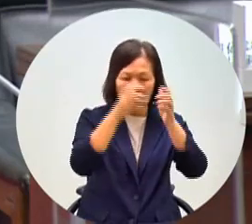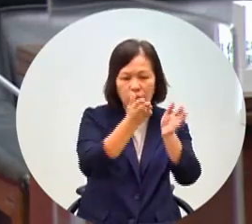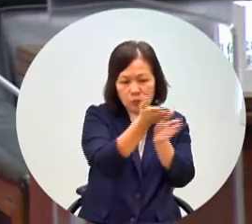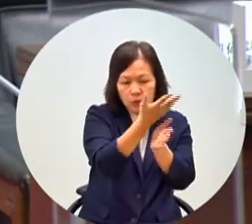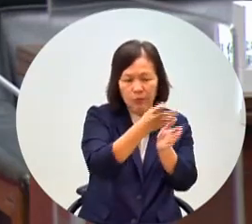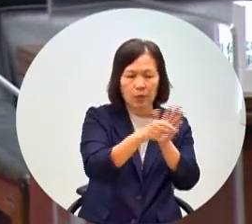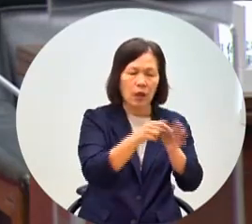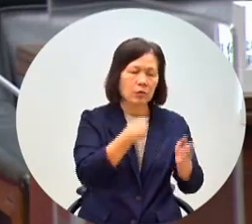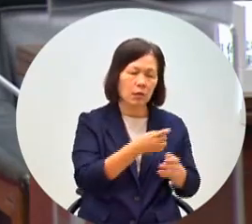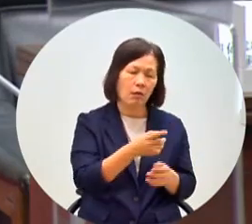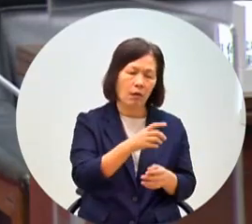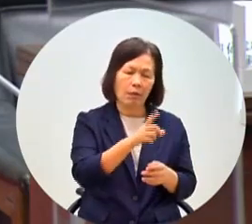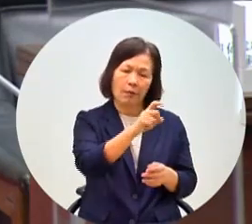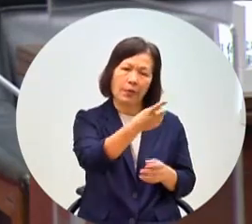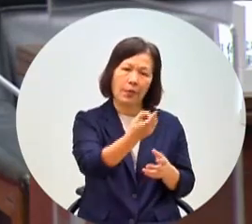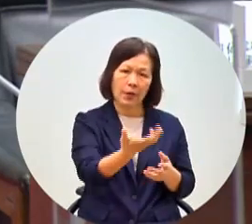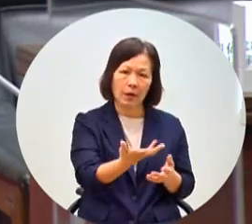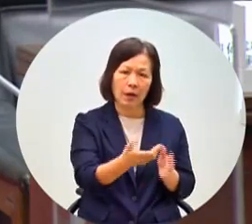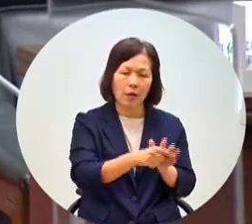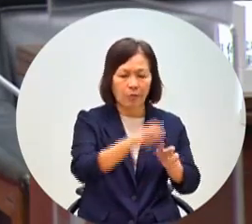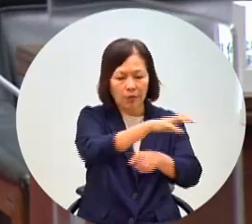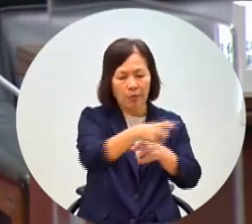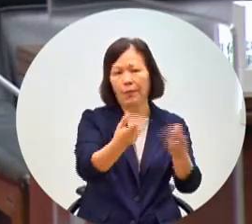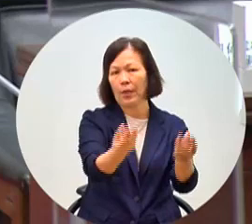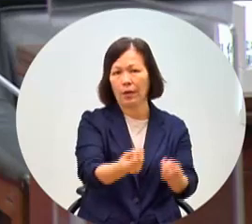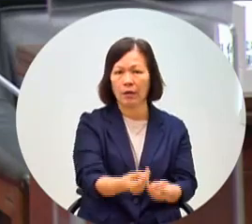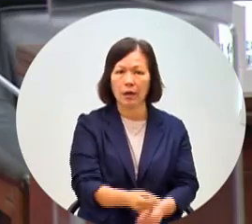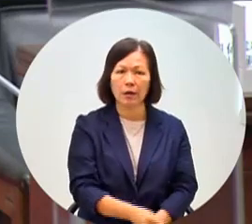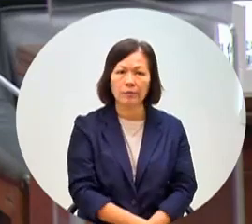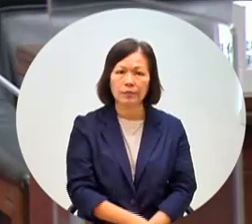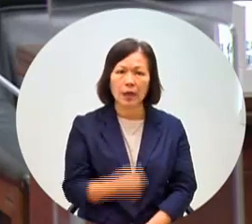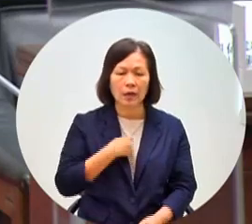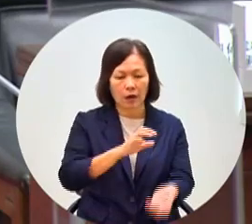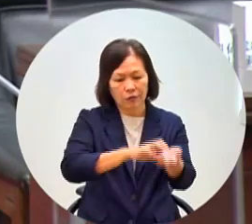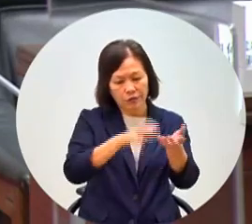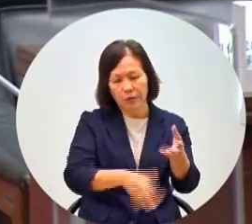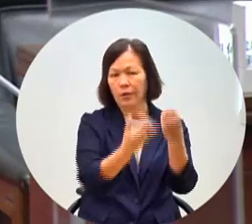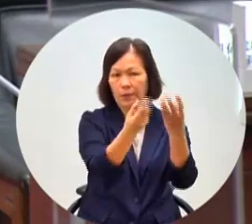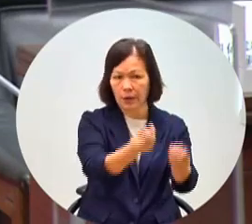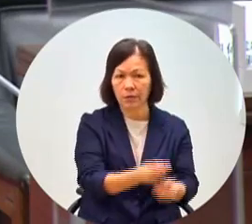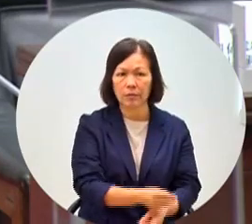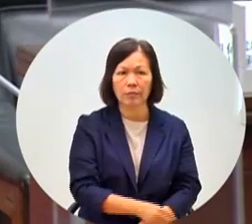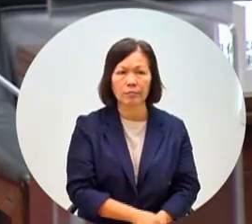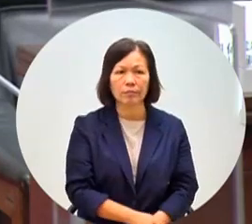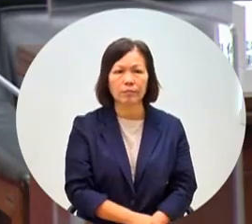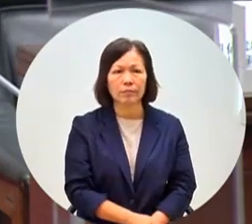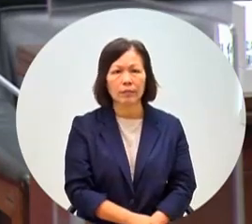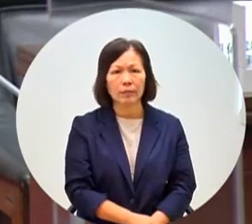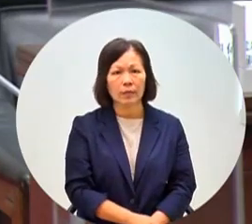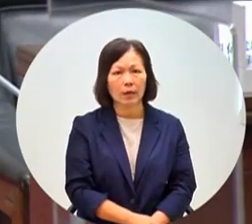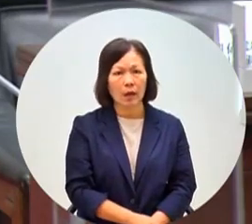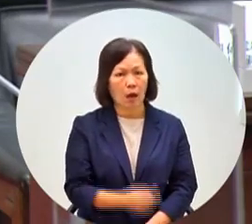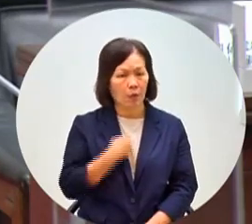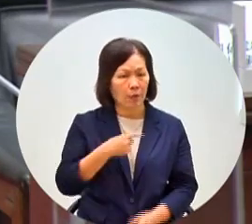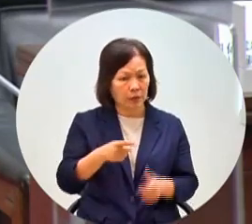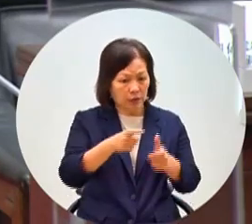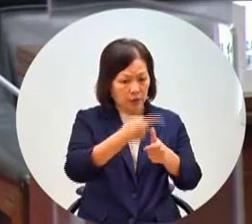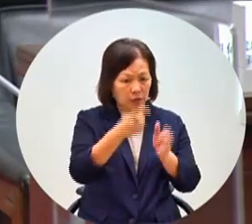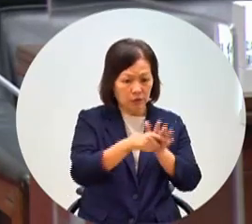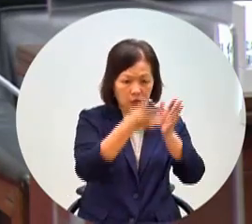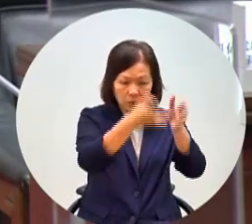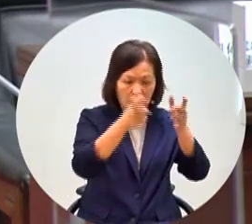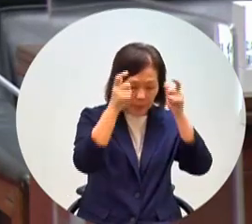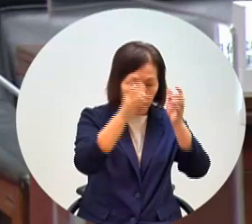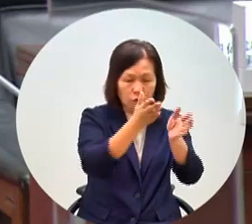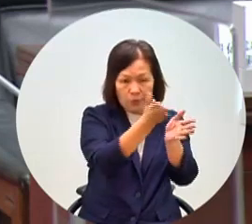就近采检啊，我们就是没有站点啊，我们也没有医院啊，所以是不是要优先在北高雄这